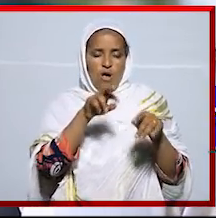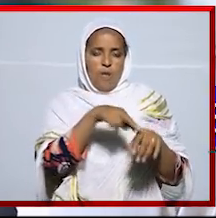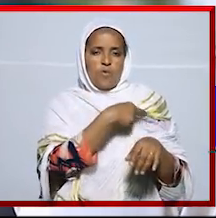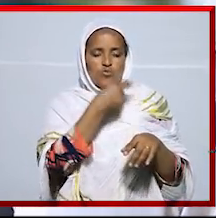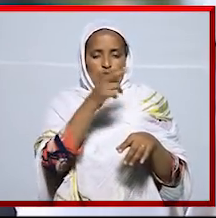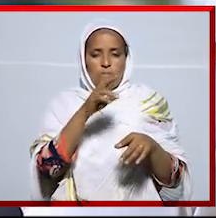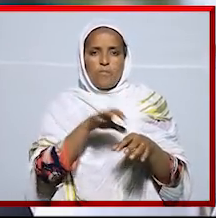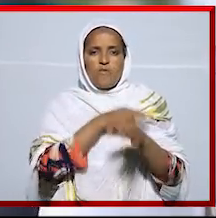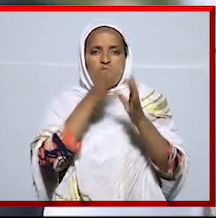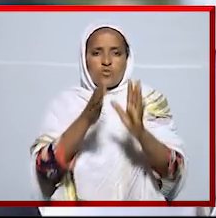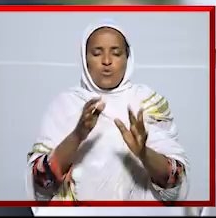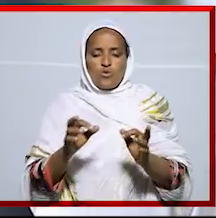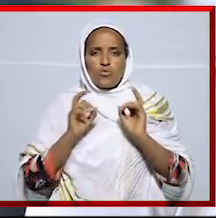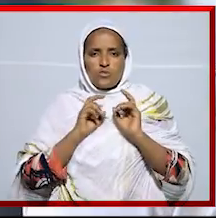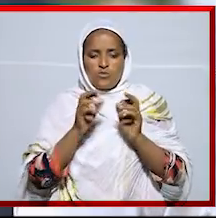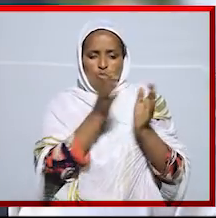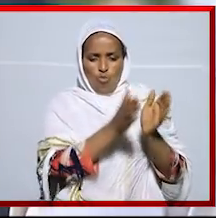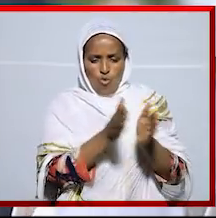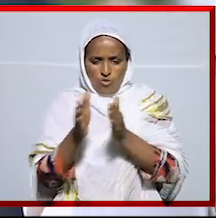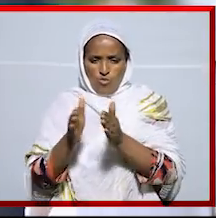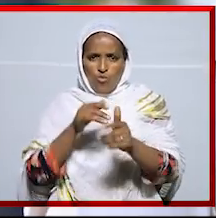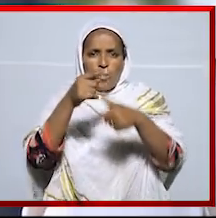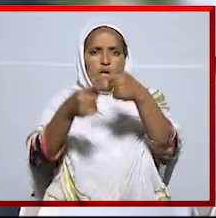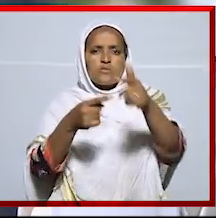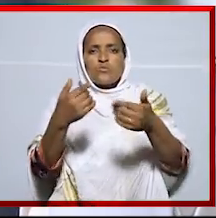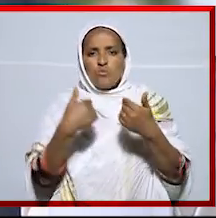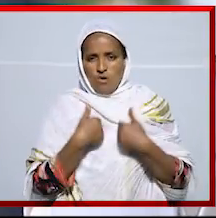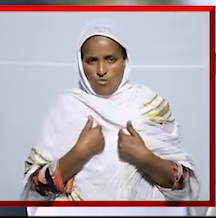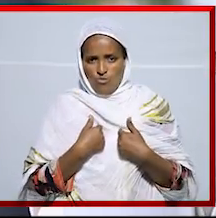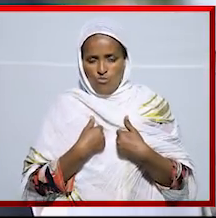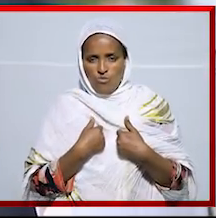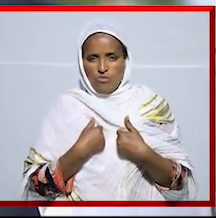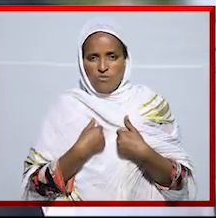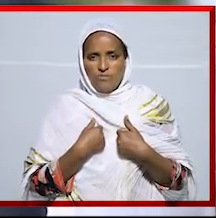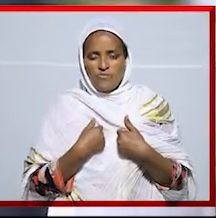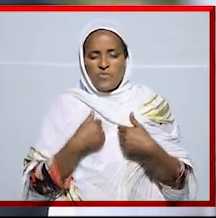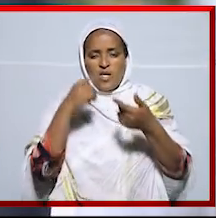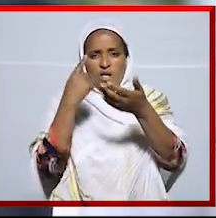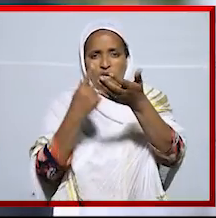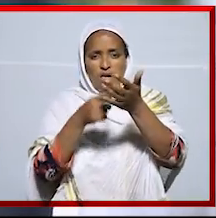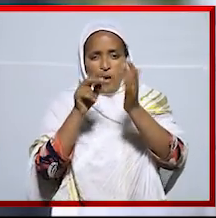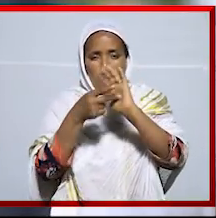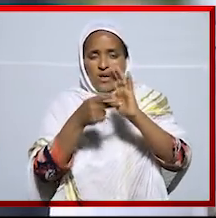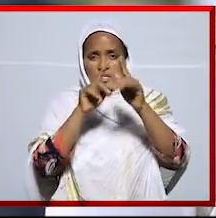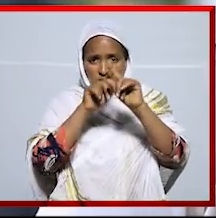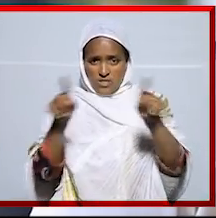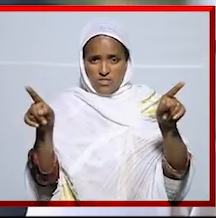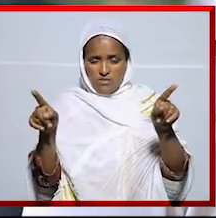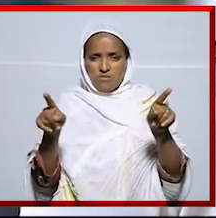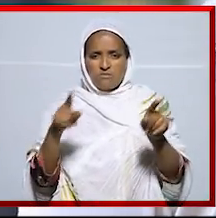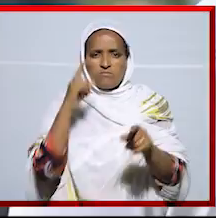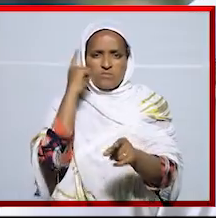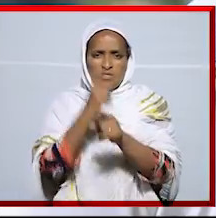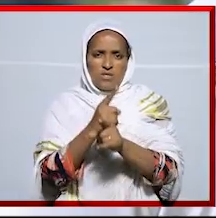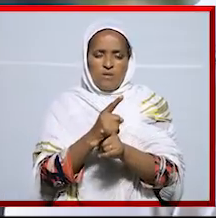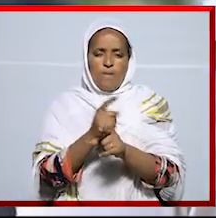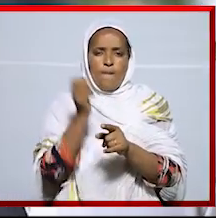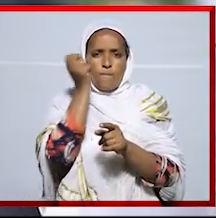ሃይማኖቱንም ወይም መንፈሳዊ ህይወቱንም እያስኬዱ ያሉ አሉ። ይሄ ማለት ግን